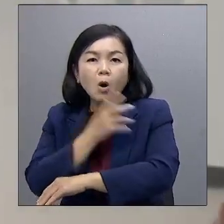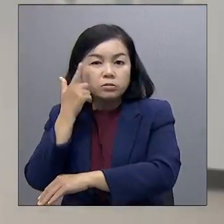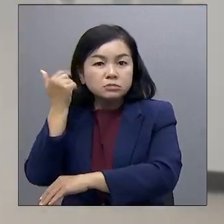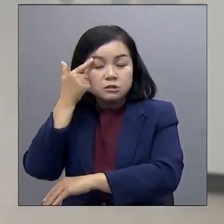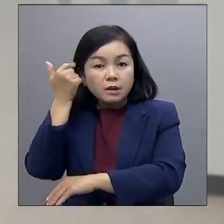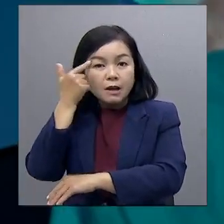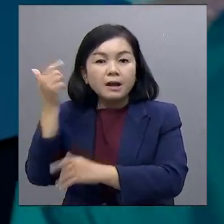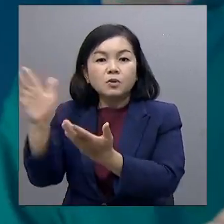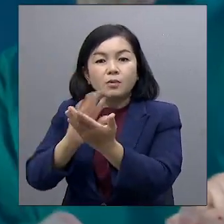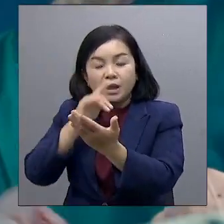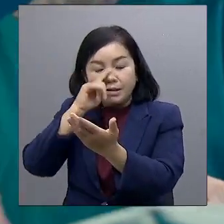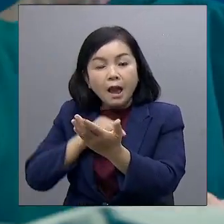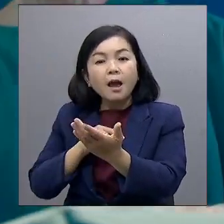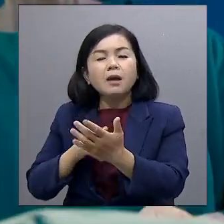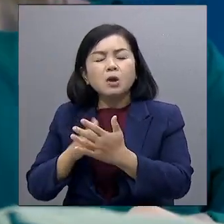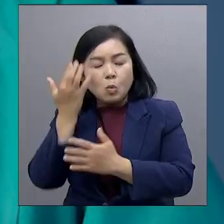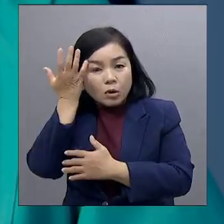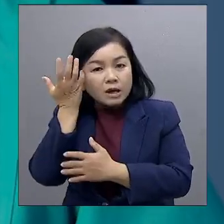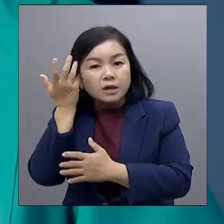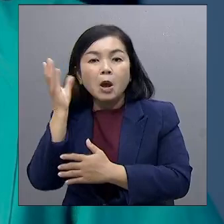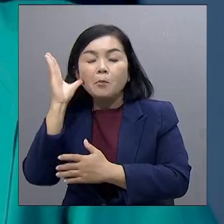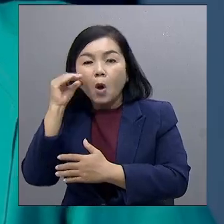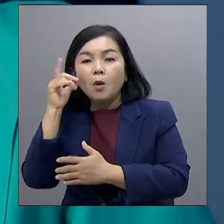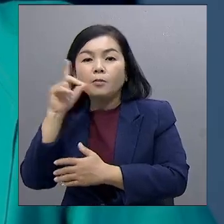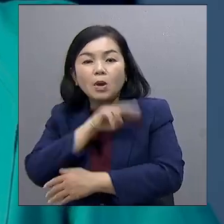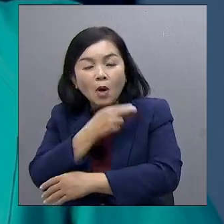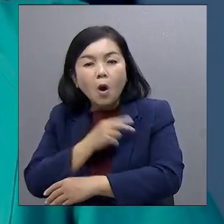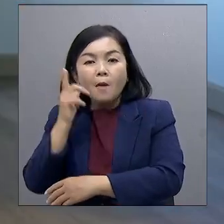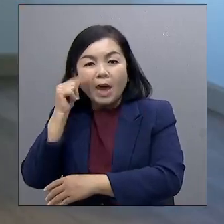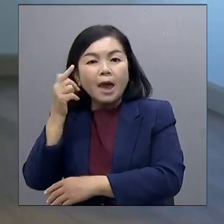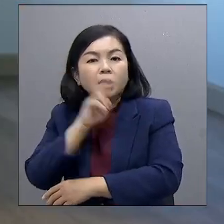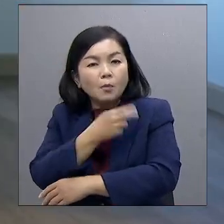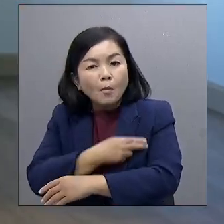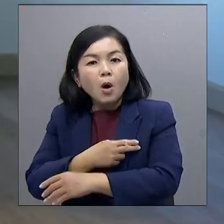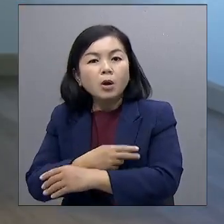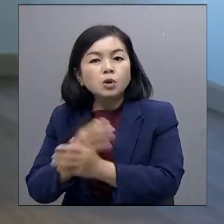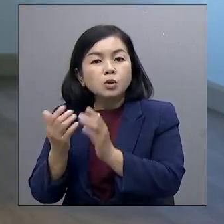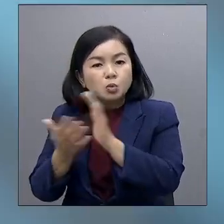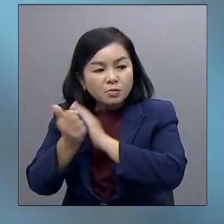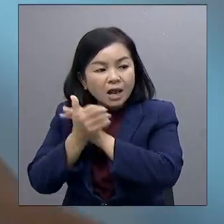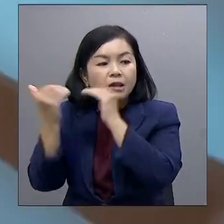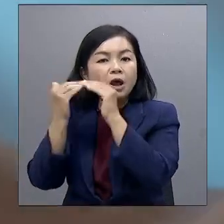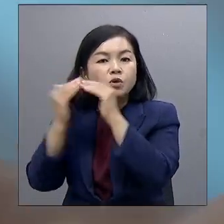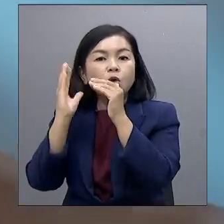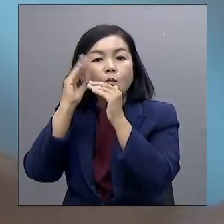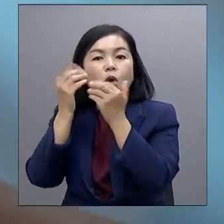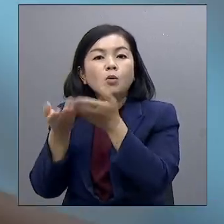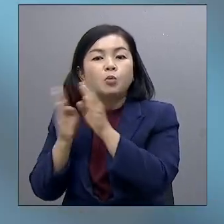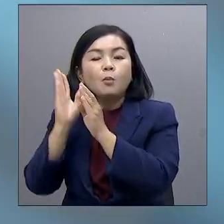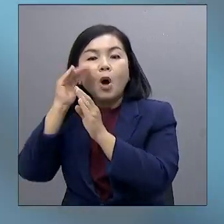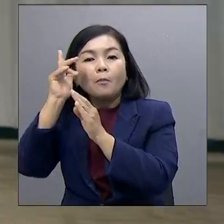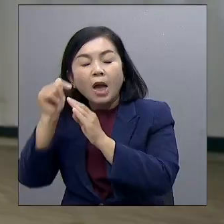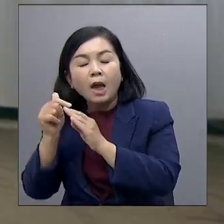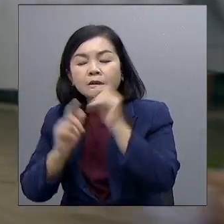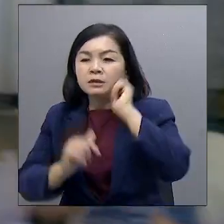มากๆเลยในประเทศไทยเนี่ยแล้วเราก็มีความกดดันเพราะว่าแม่ก็รู้สึกว่าแบบเฮ้ยเธอต้องเก่งเพ่อไม่น้อยกว่าพ่อกับแม่ไม่น้อยกว่าพ่อกับแม่อะไรเงี้ยค่ะก็